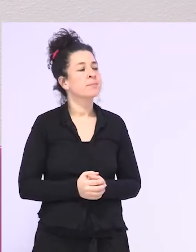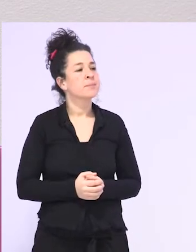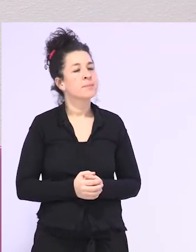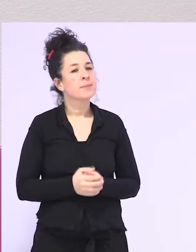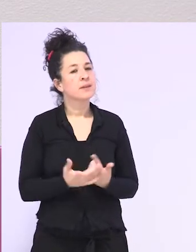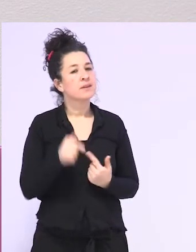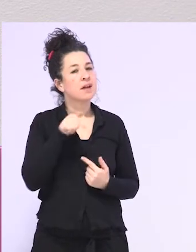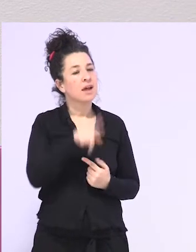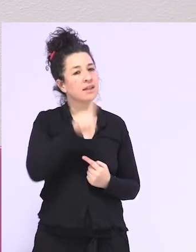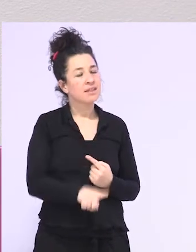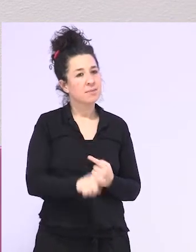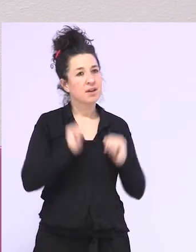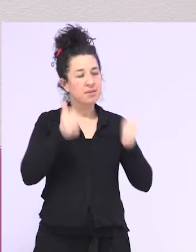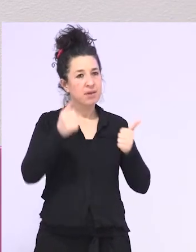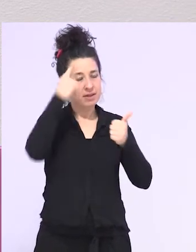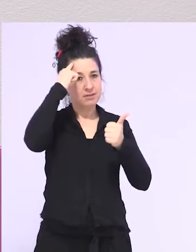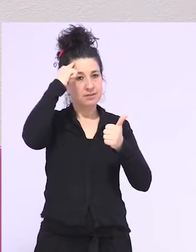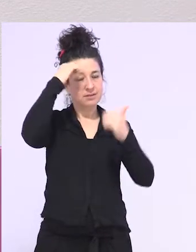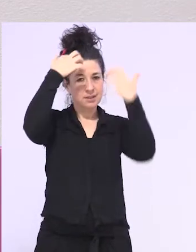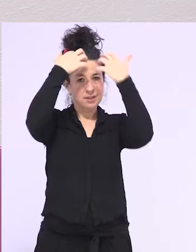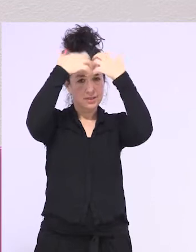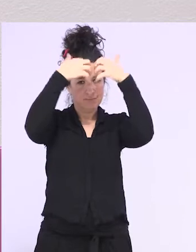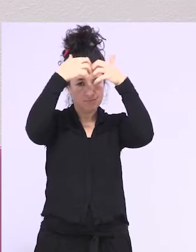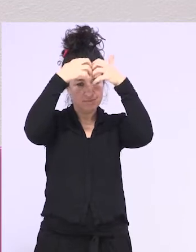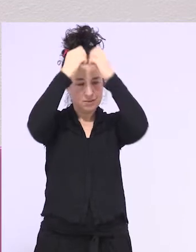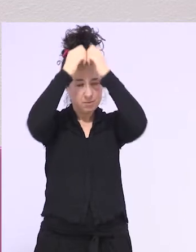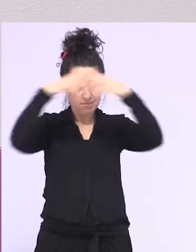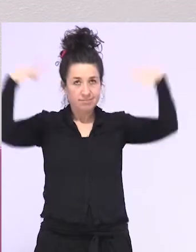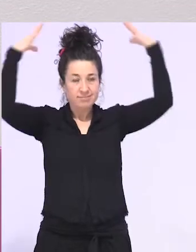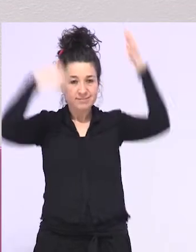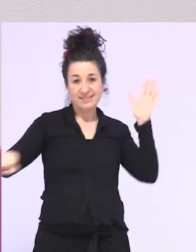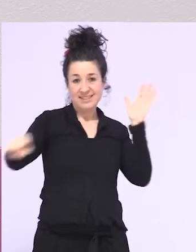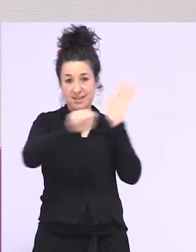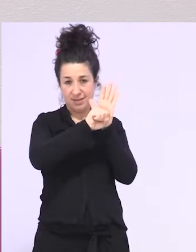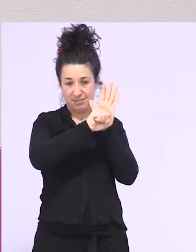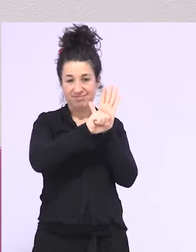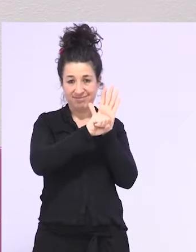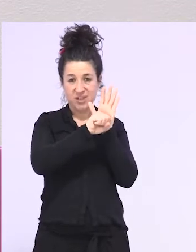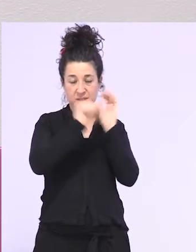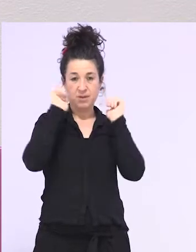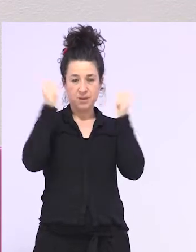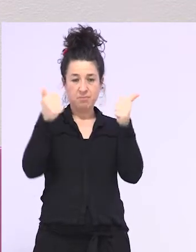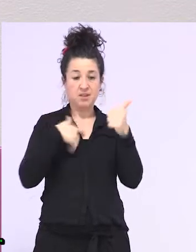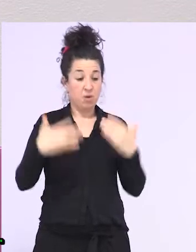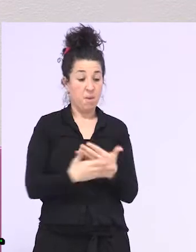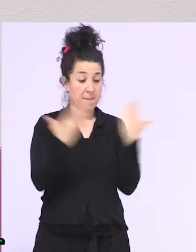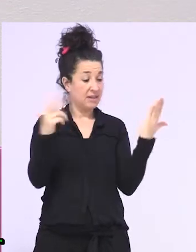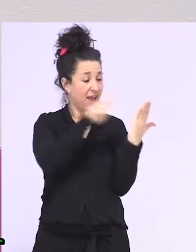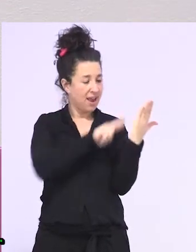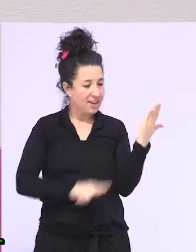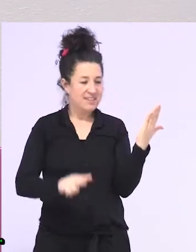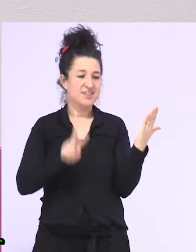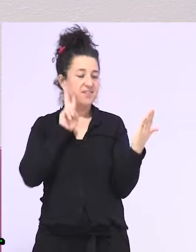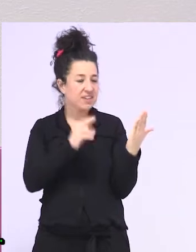ere ikasita dauzkagun topiko eta estereotipo asko, ez? Eta prentxa, nahikoa da, momentuko prentxa pixkat irakurtzea eta ikusten dugu